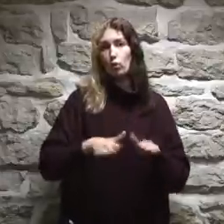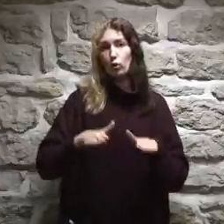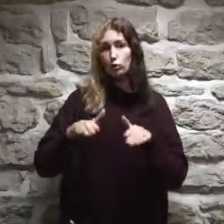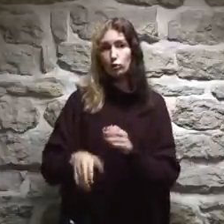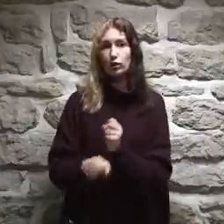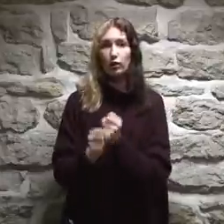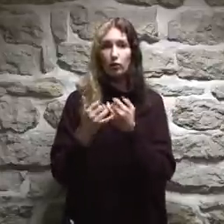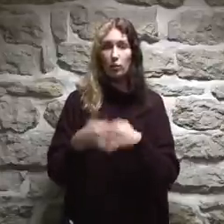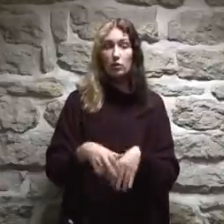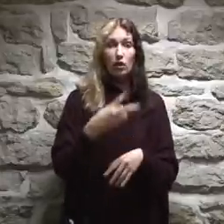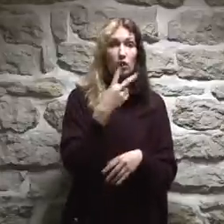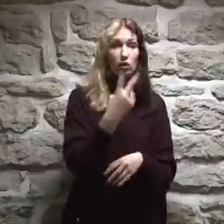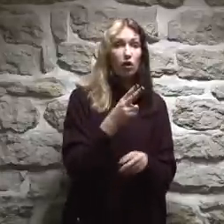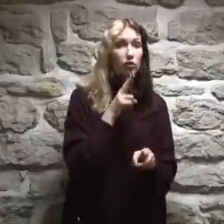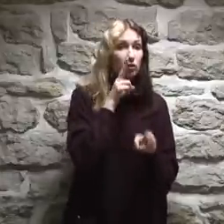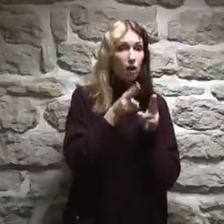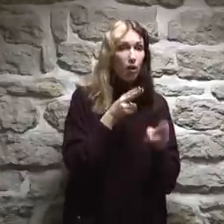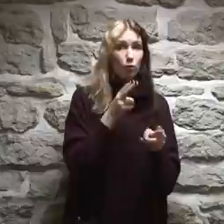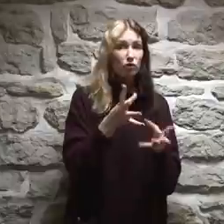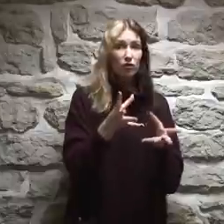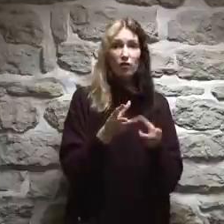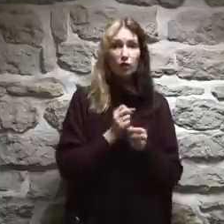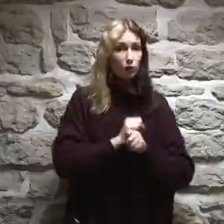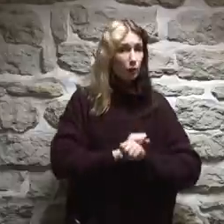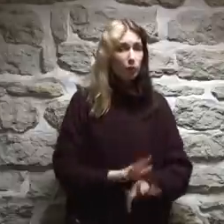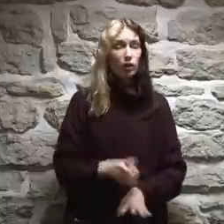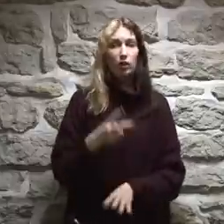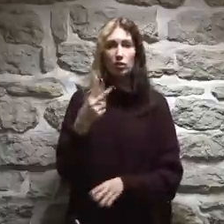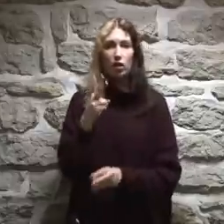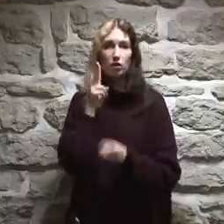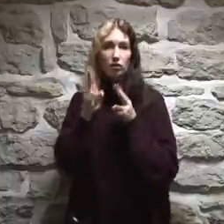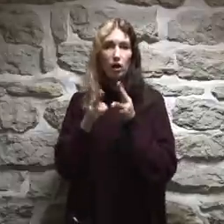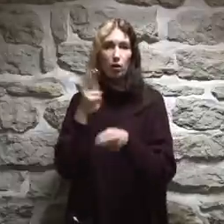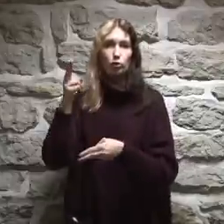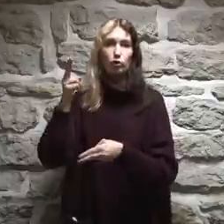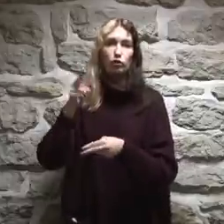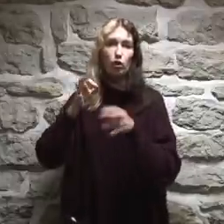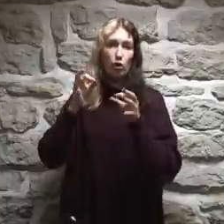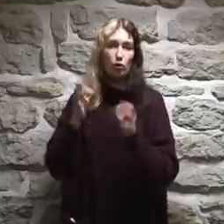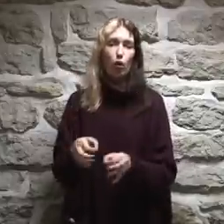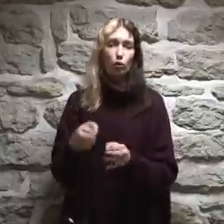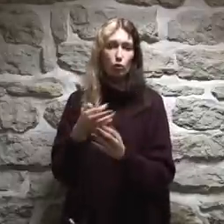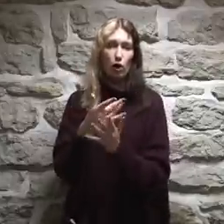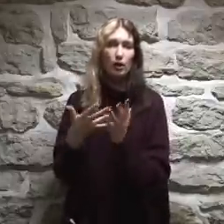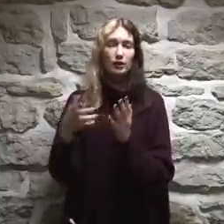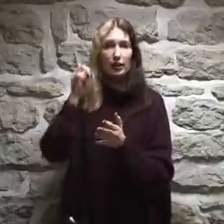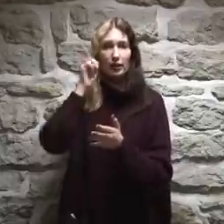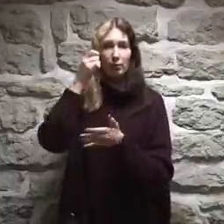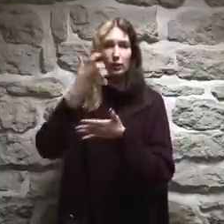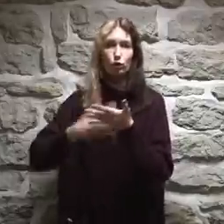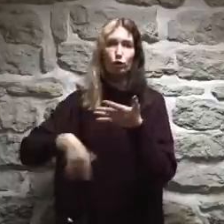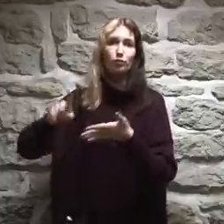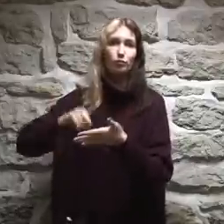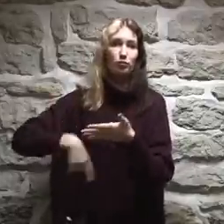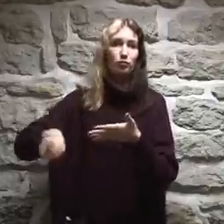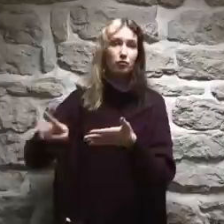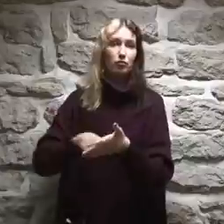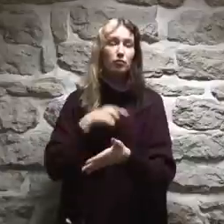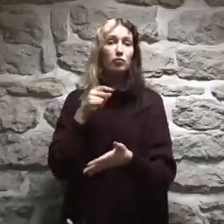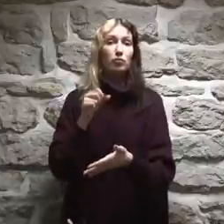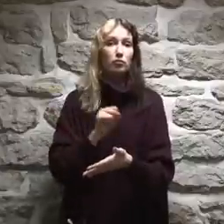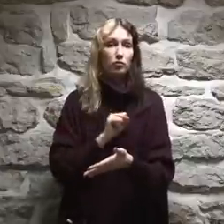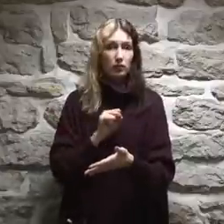2 kaebust siis tunnistas vastuvõetamatuks ja 2 kaebust kustutas kohtuasjade nimistust pärast seda, kui